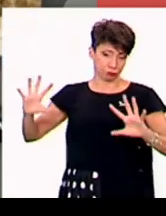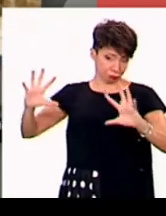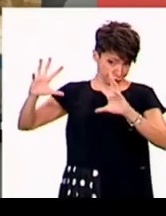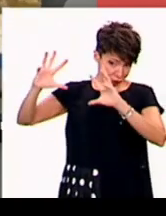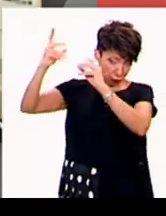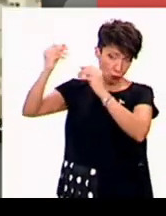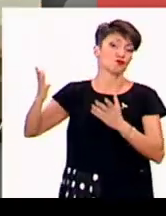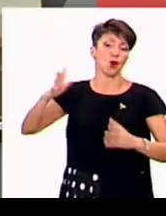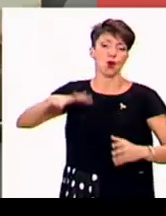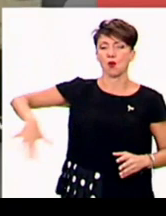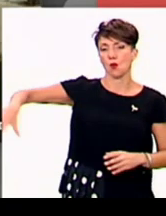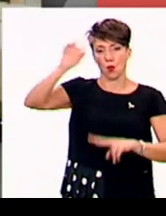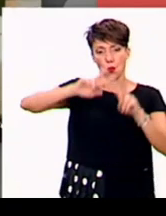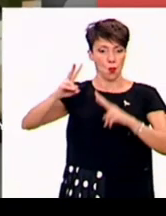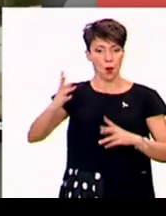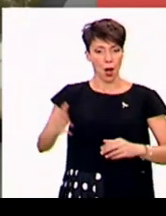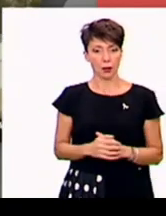τα ερείπια σκεπάζουν τον ουρανό.